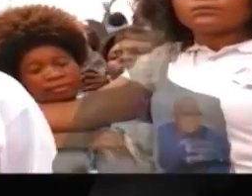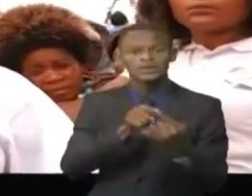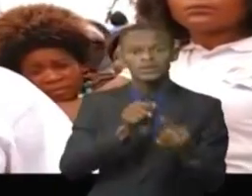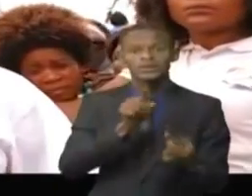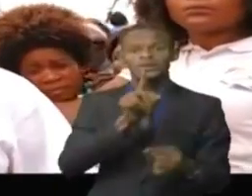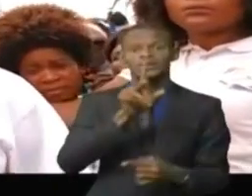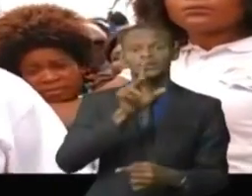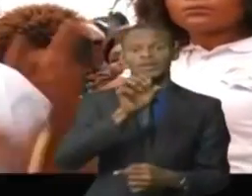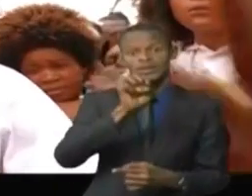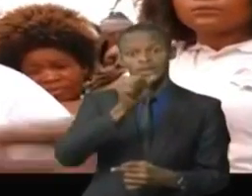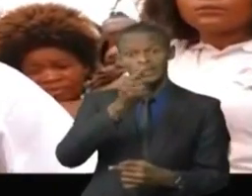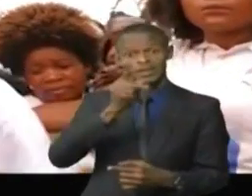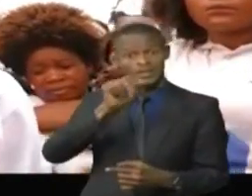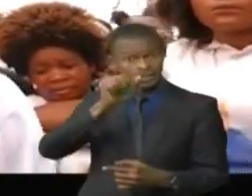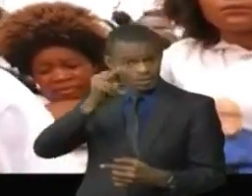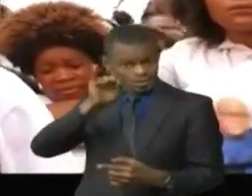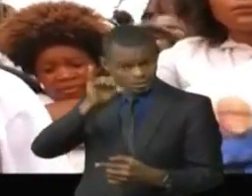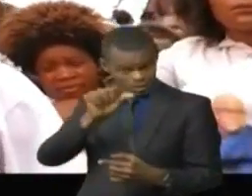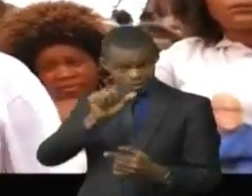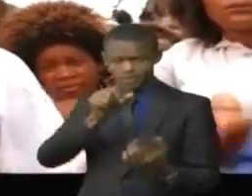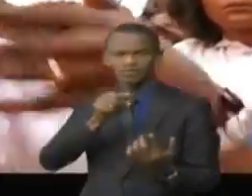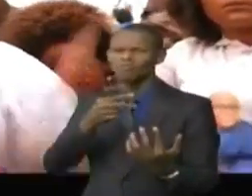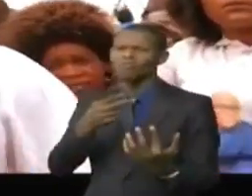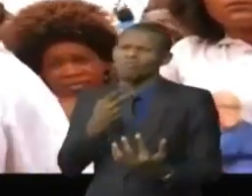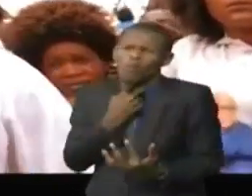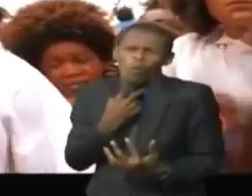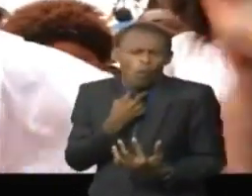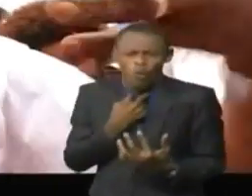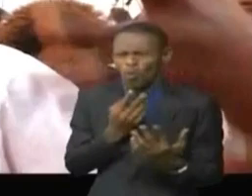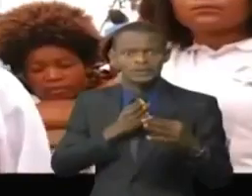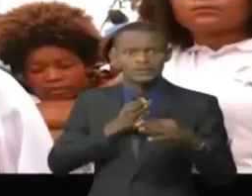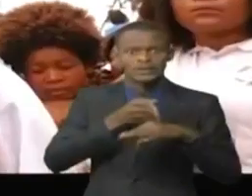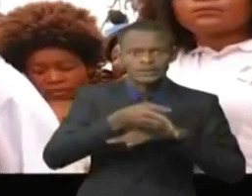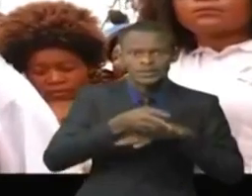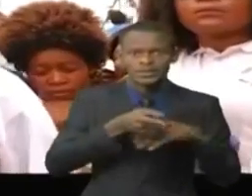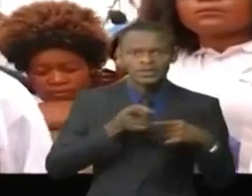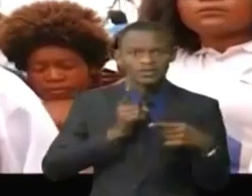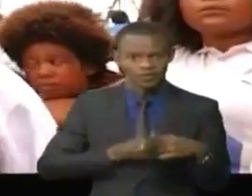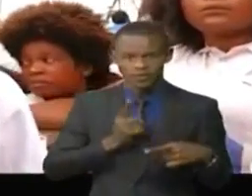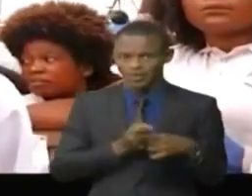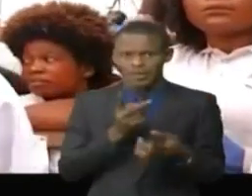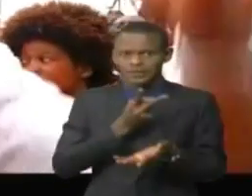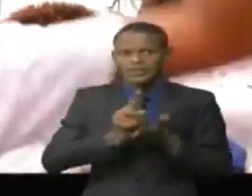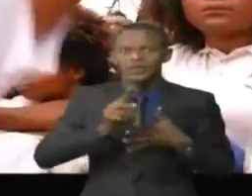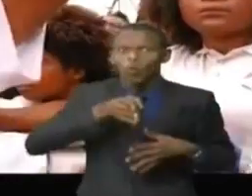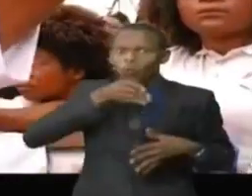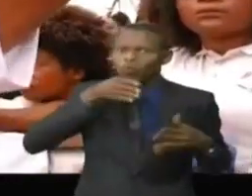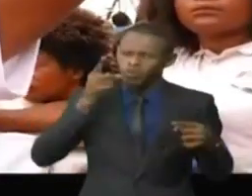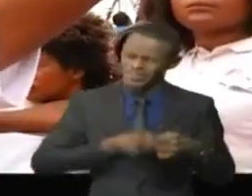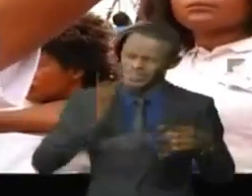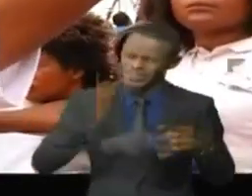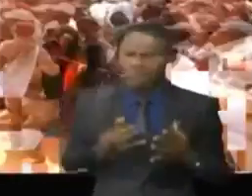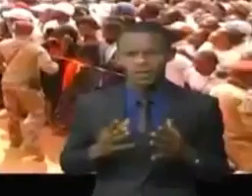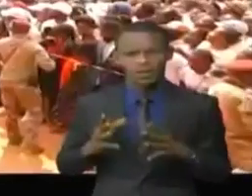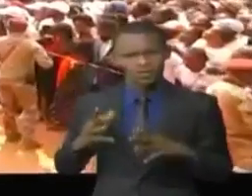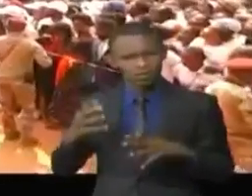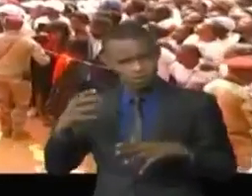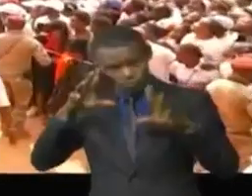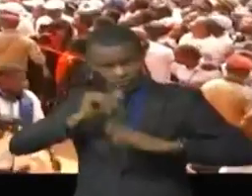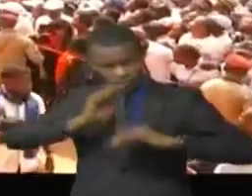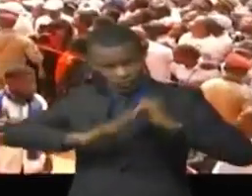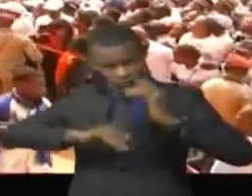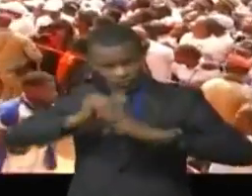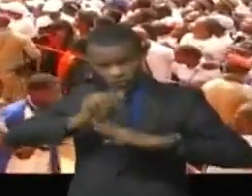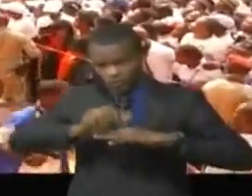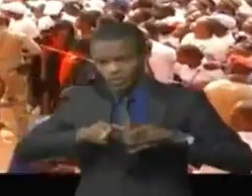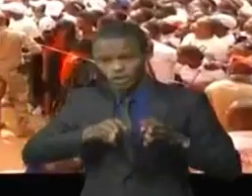avons dit là, il se met des semaines à l'heure. Maintenant, pour la discorde, pour la discorde, il est transmis que dans un niveau à Ragna. À l'arrivée